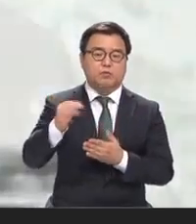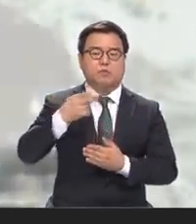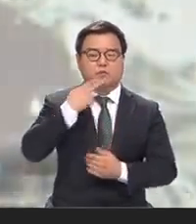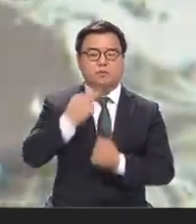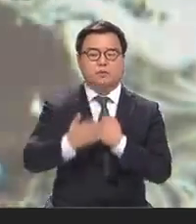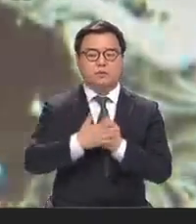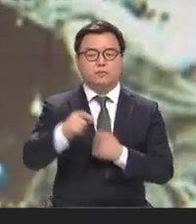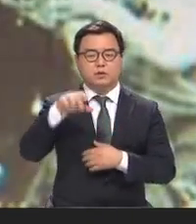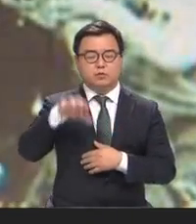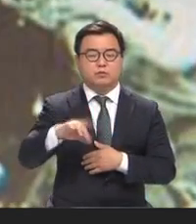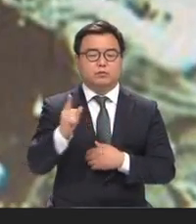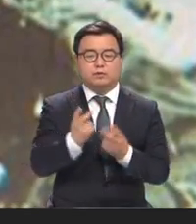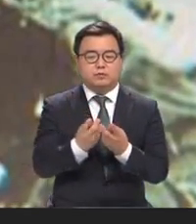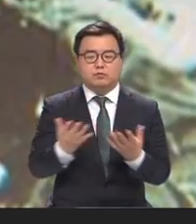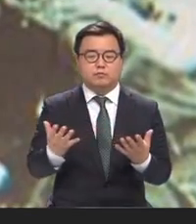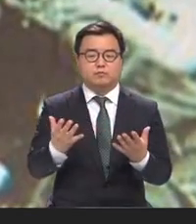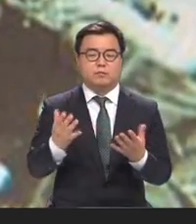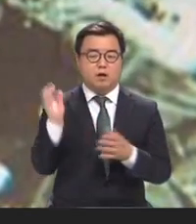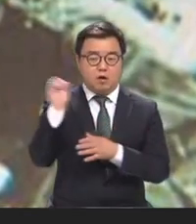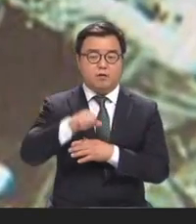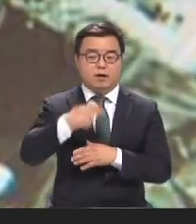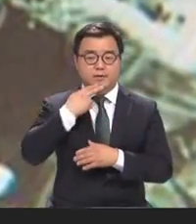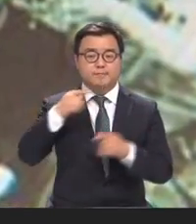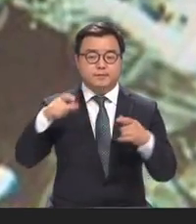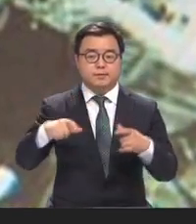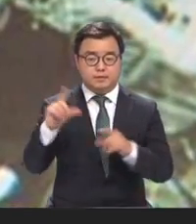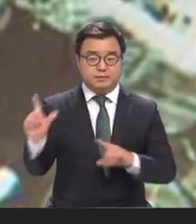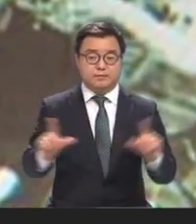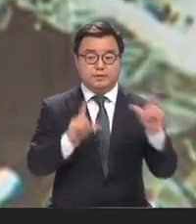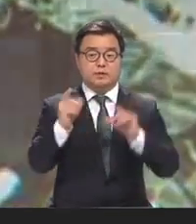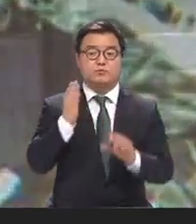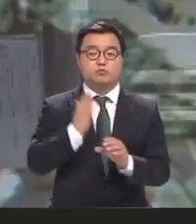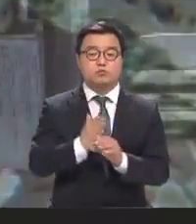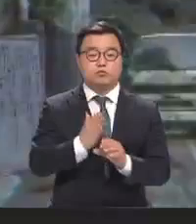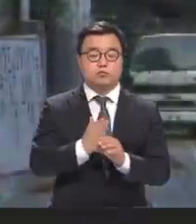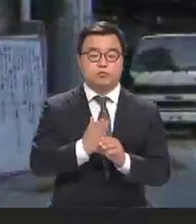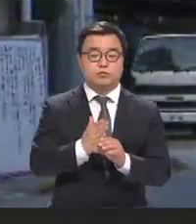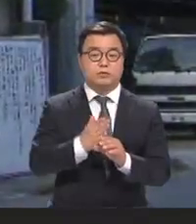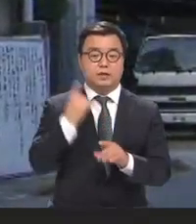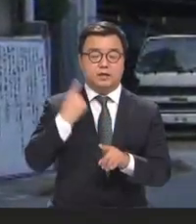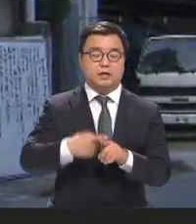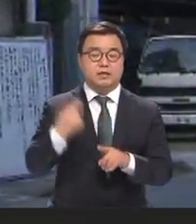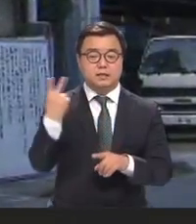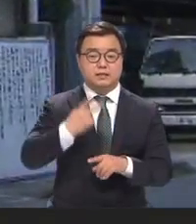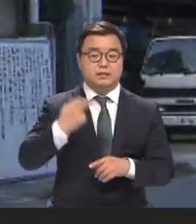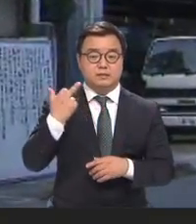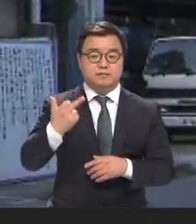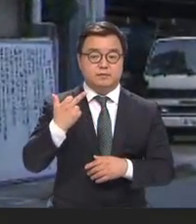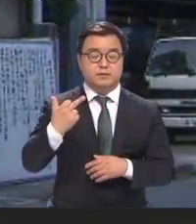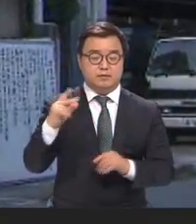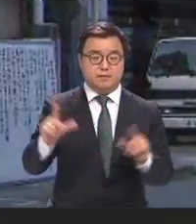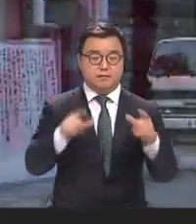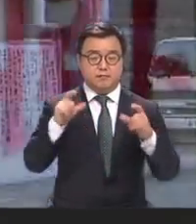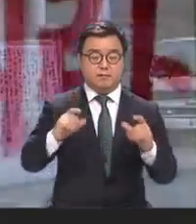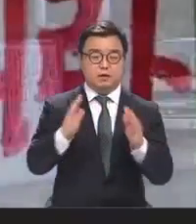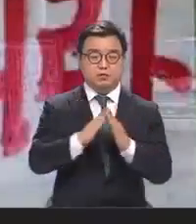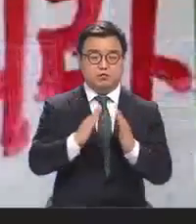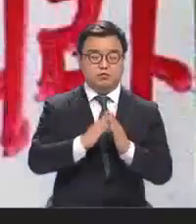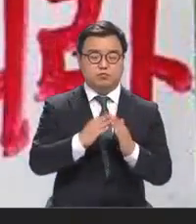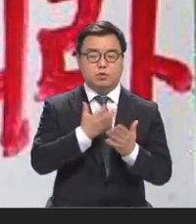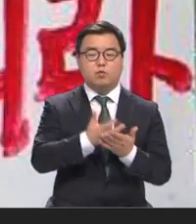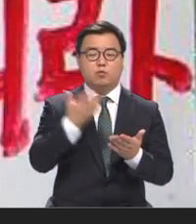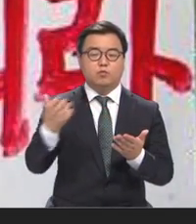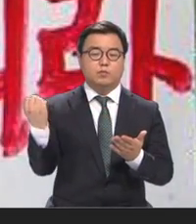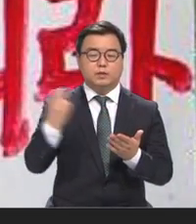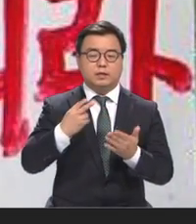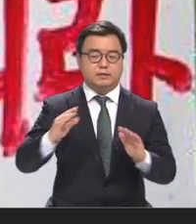이곳에서 무허가 정착촌을 이루고 살고 있습니다. 그러나 2017년엔 마을 주민 공영주택 이주와 재개발이 결정되어